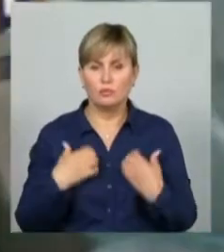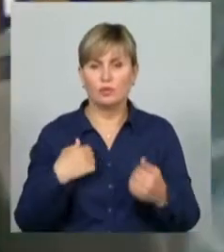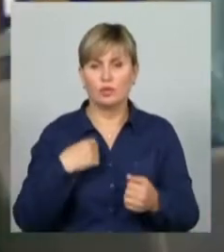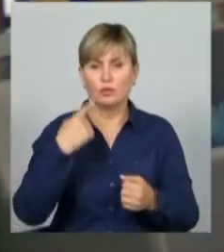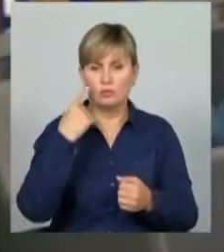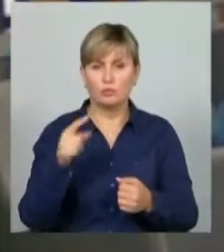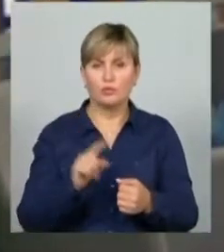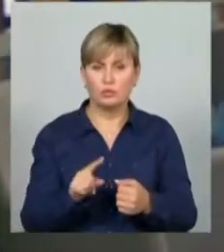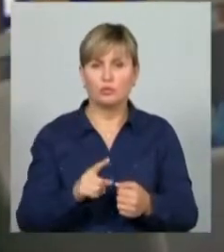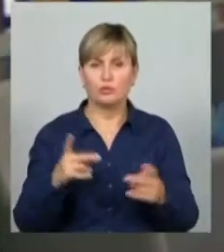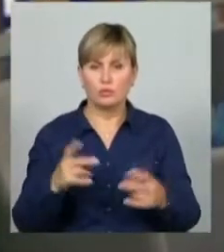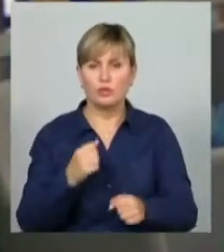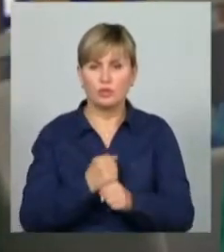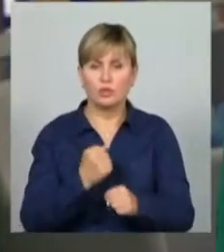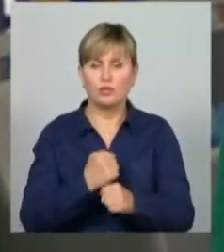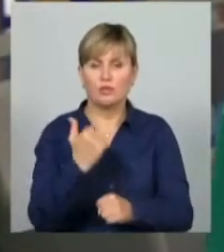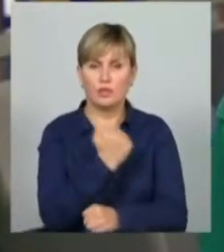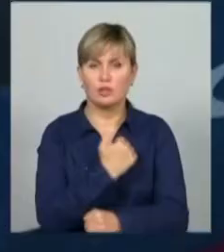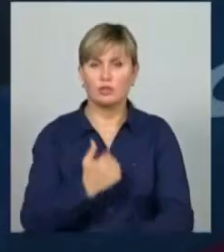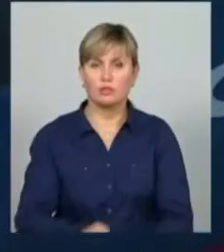считаю, что нужно сделать вакцину.